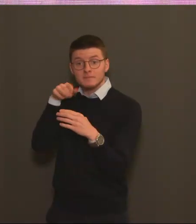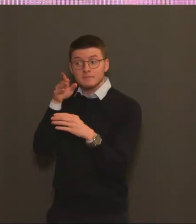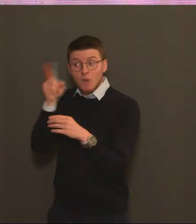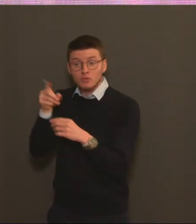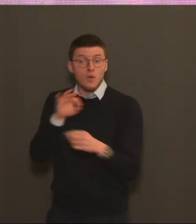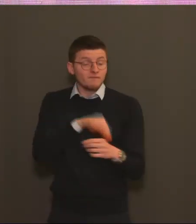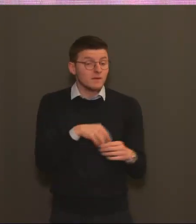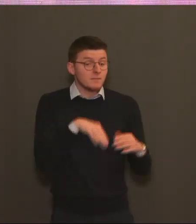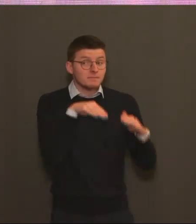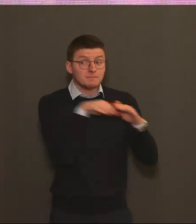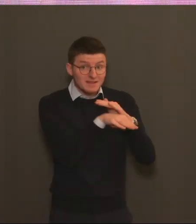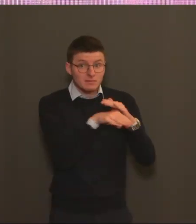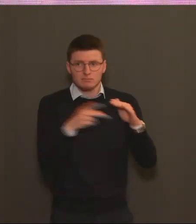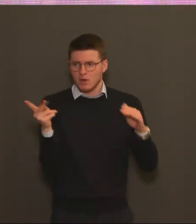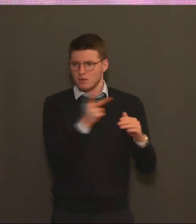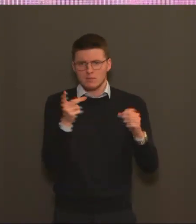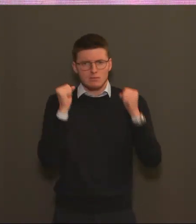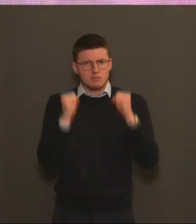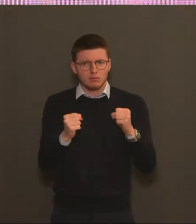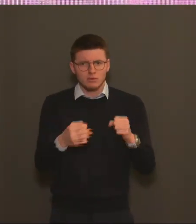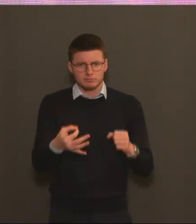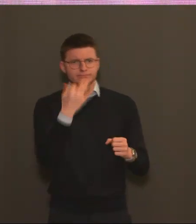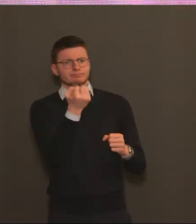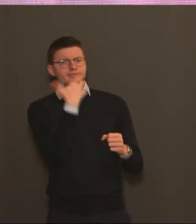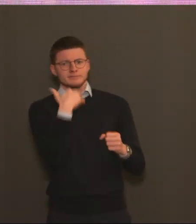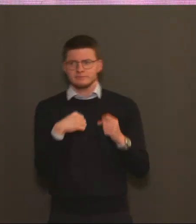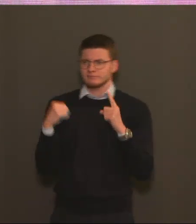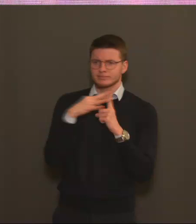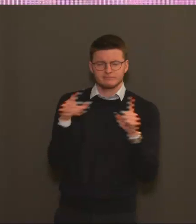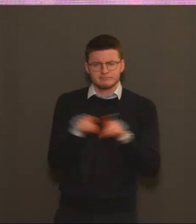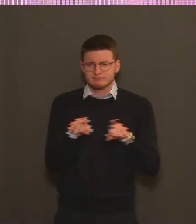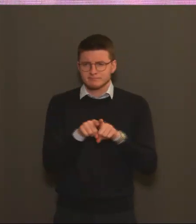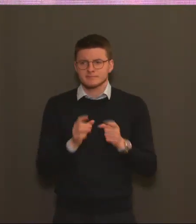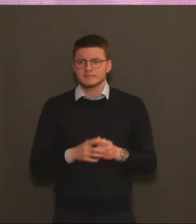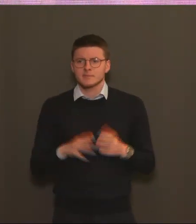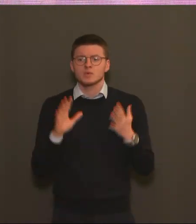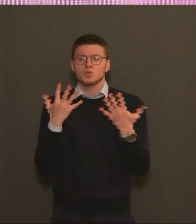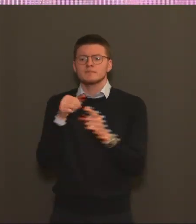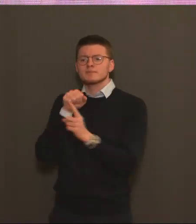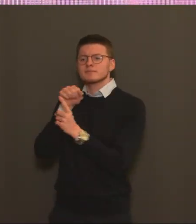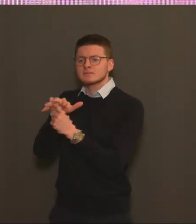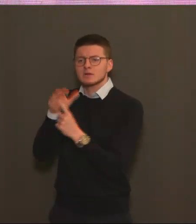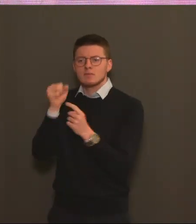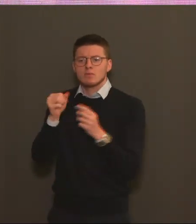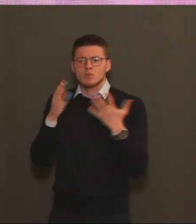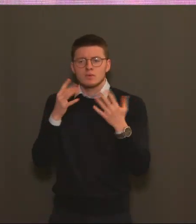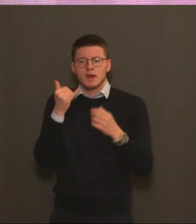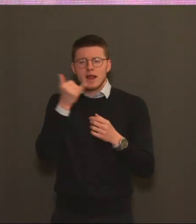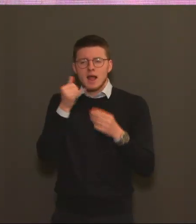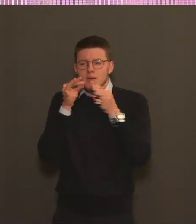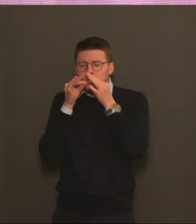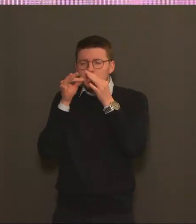Ook kleine druppels, of de zogenaamde aerosolen, kunnen iemand besmetten.